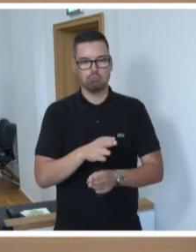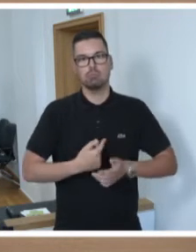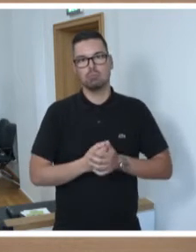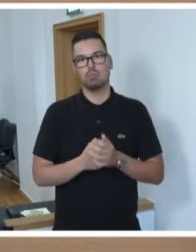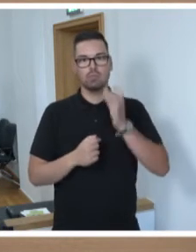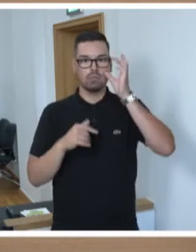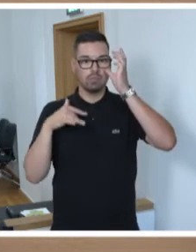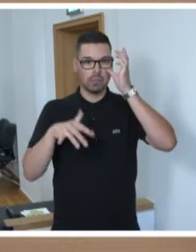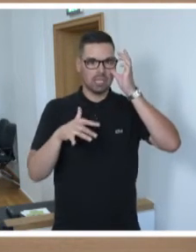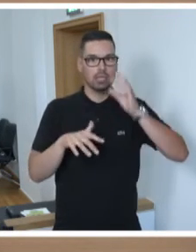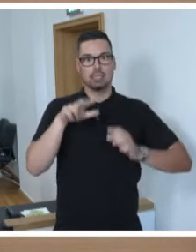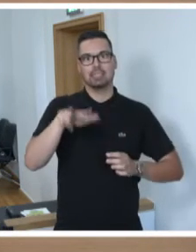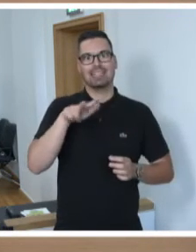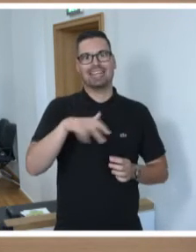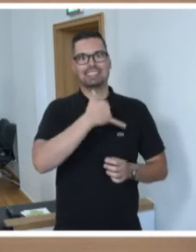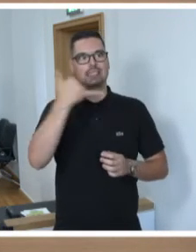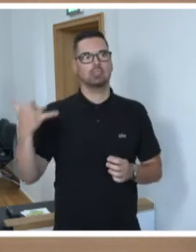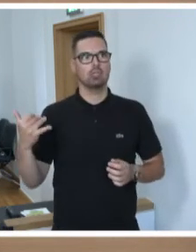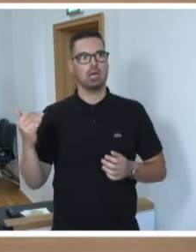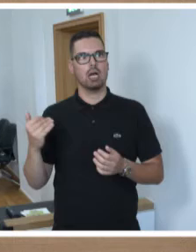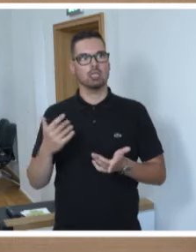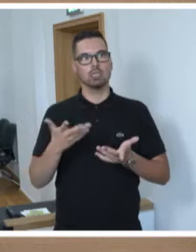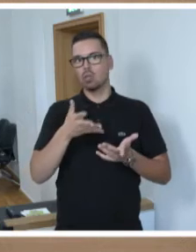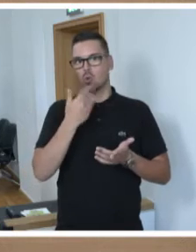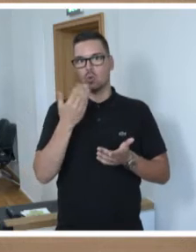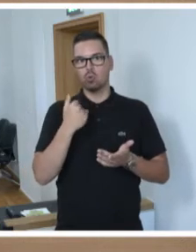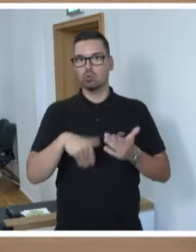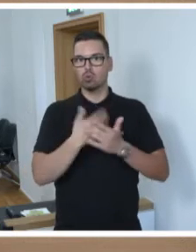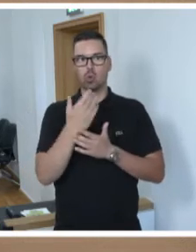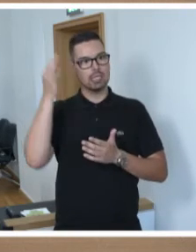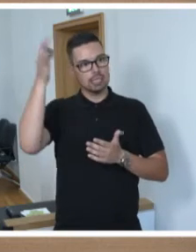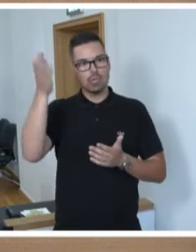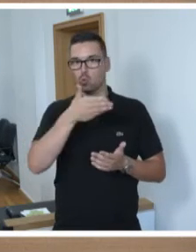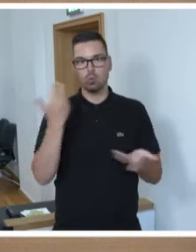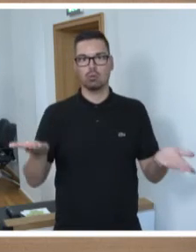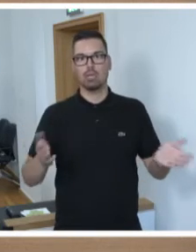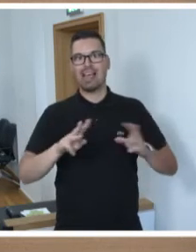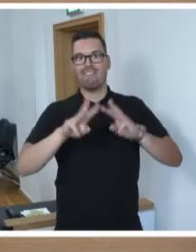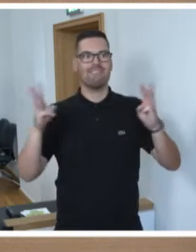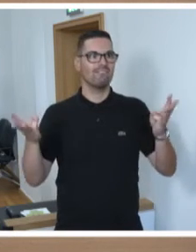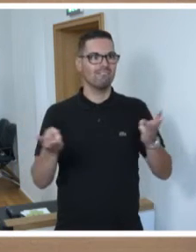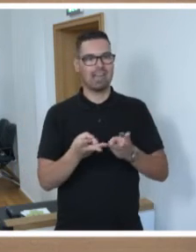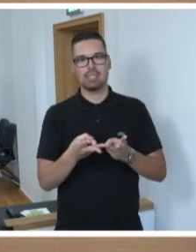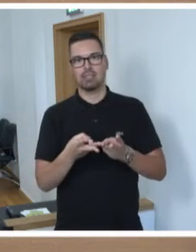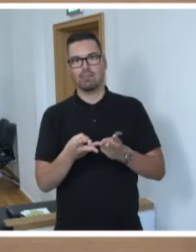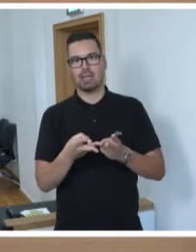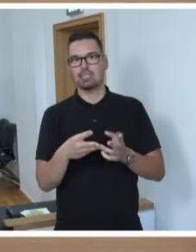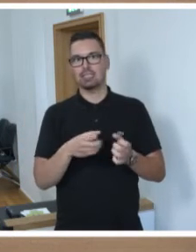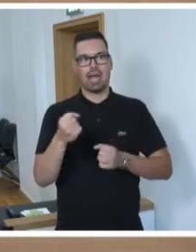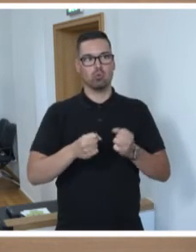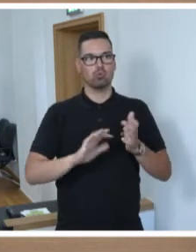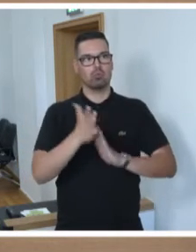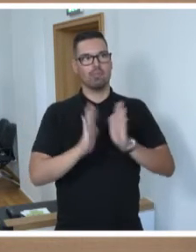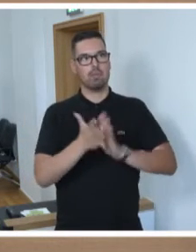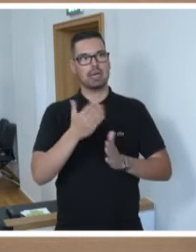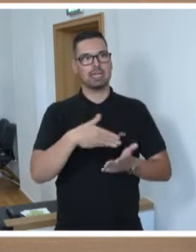einen Zeitraum von 13 Jahren hinweg, ohne die Bandbreite möglicher Innovationen zu kennen. Weltweit wird es ohnehin weiter Autos mit Verbrenner